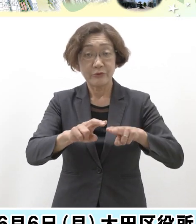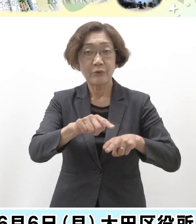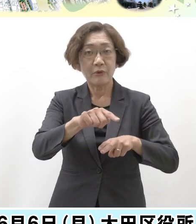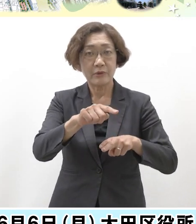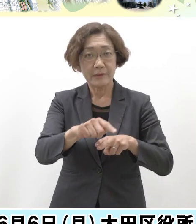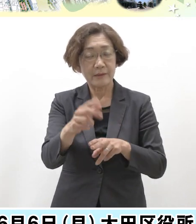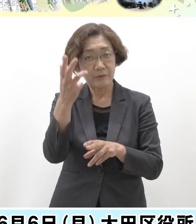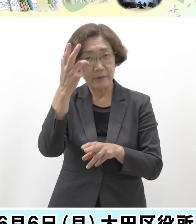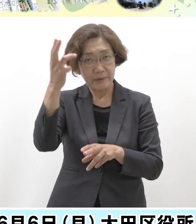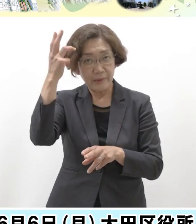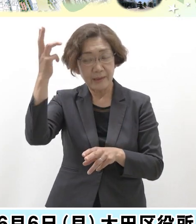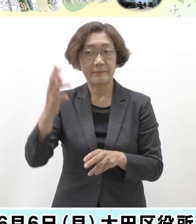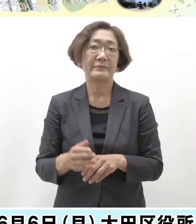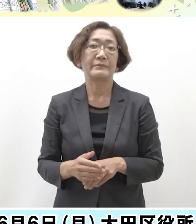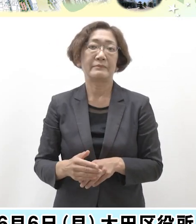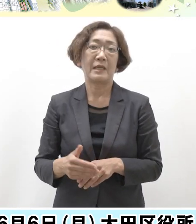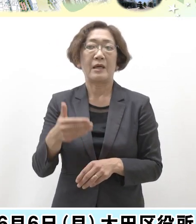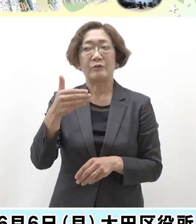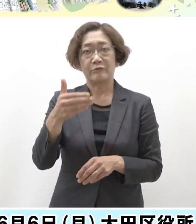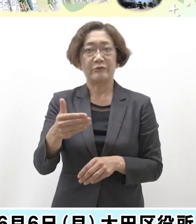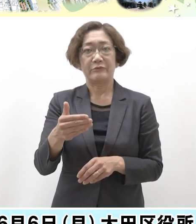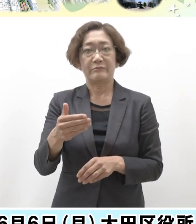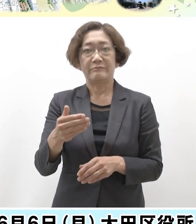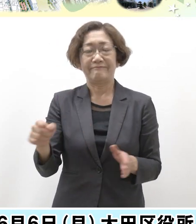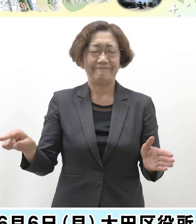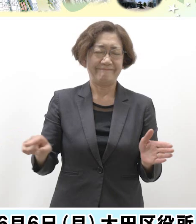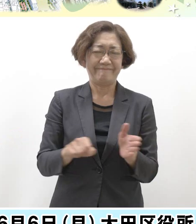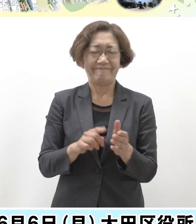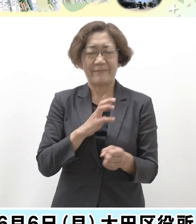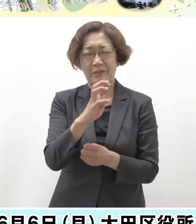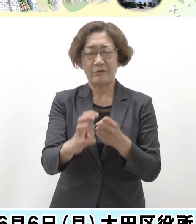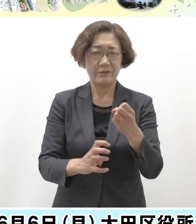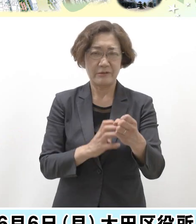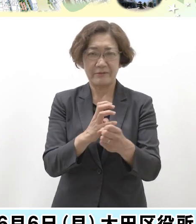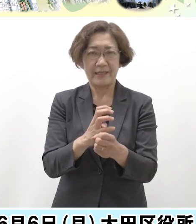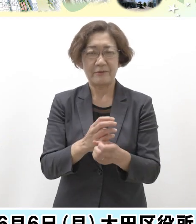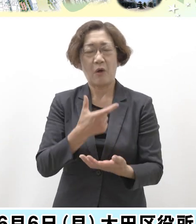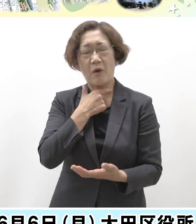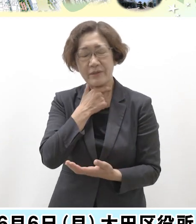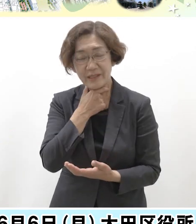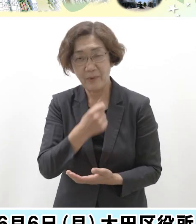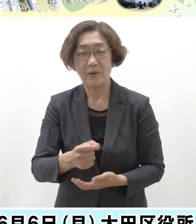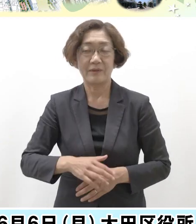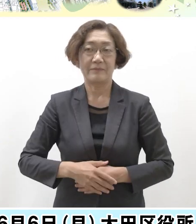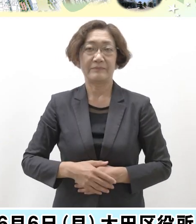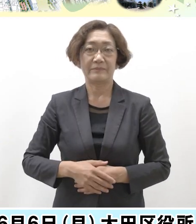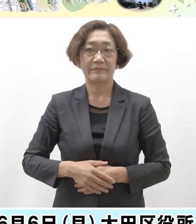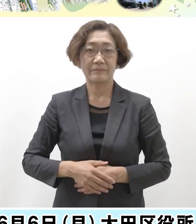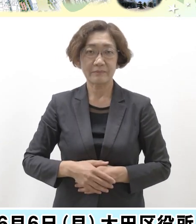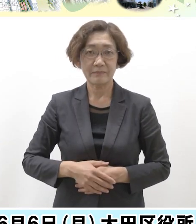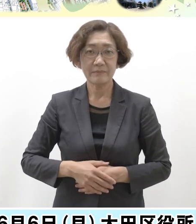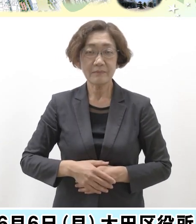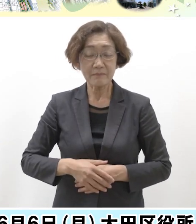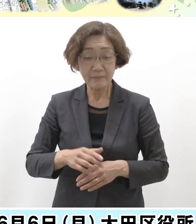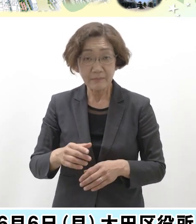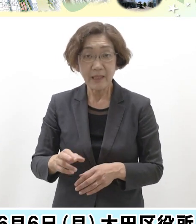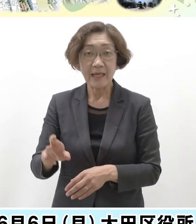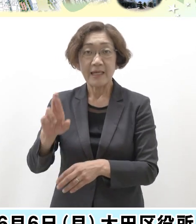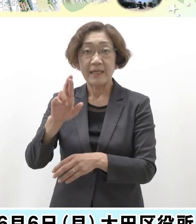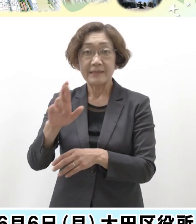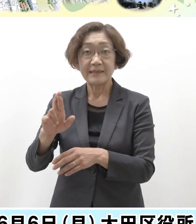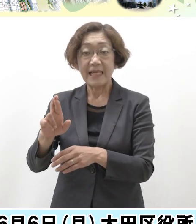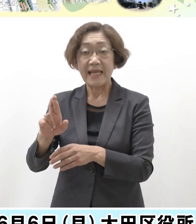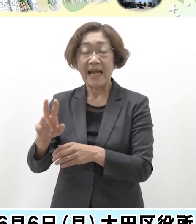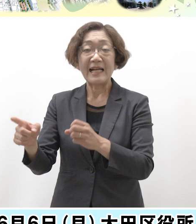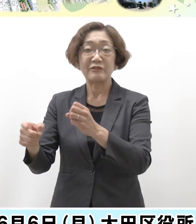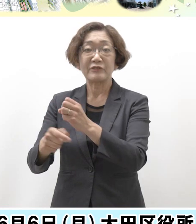区の40年来の悲願であり、当時は JR 東急蒲田と京急蒲田を結ぶ蒲蒲